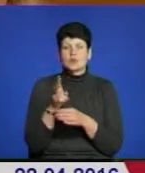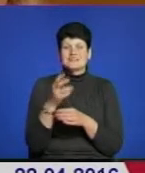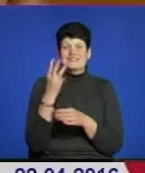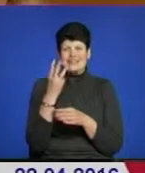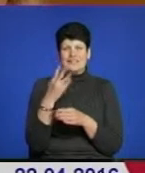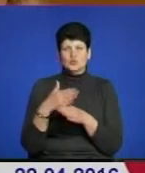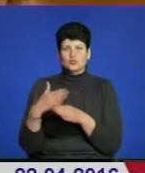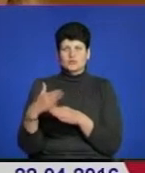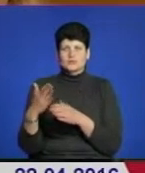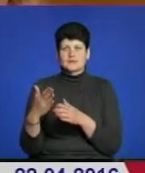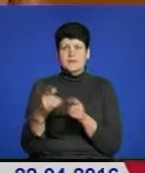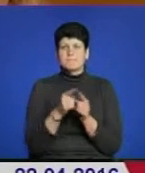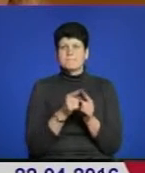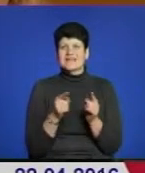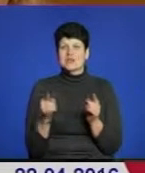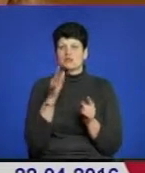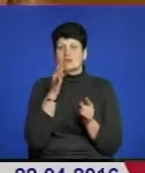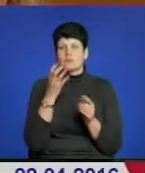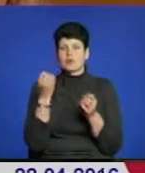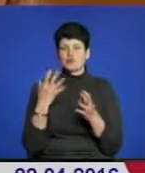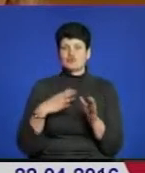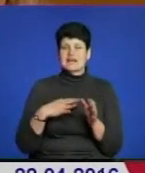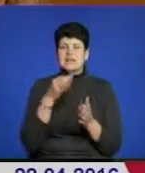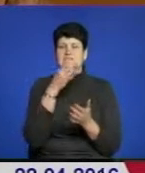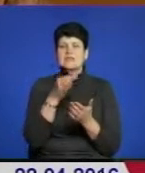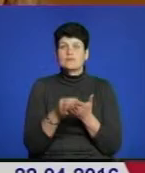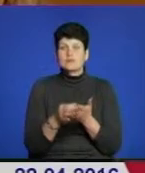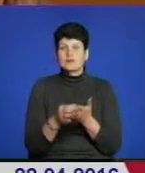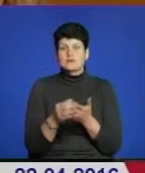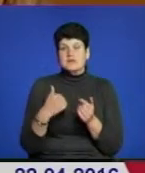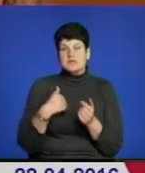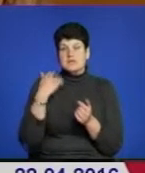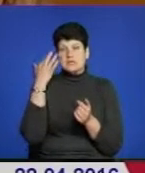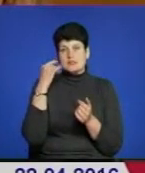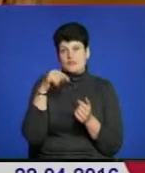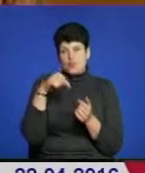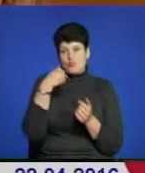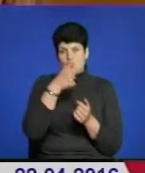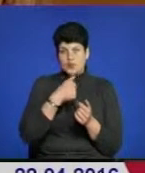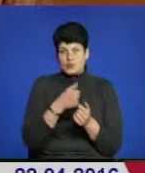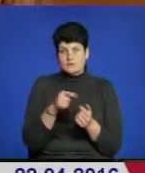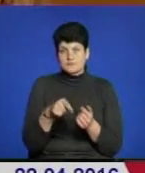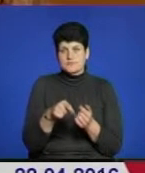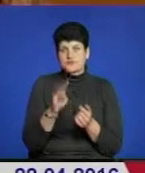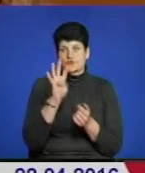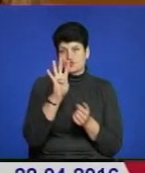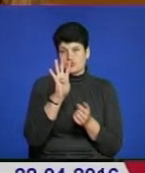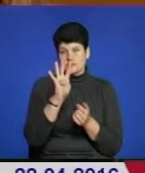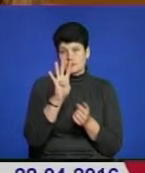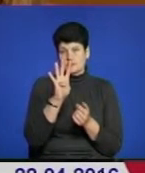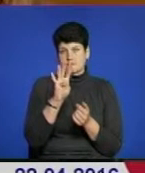тури, там є період часу, коли ти просто чекаєш на відповідь. І мені здається, цього року 4